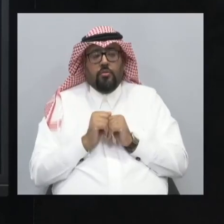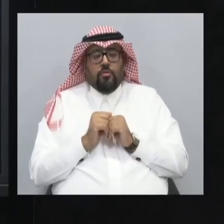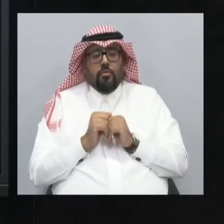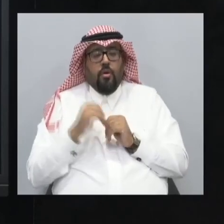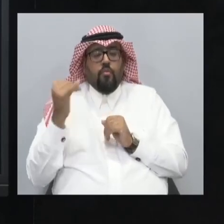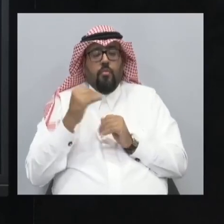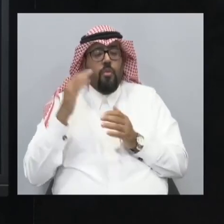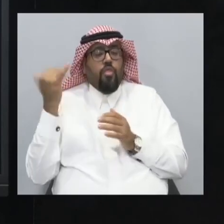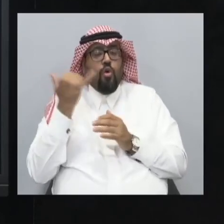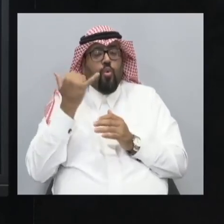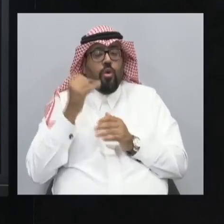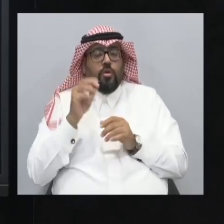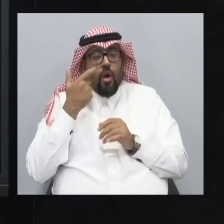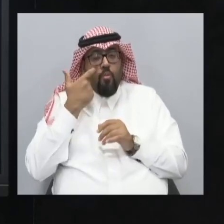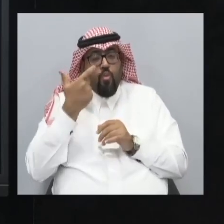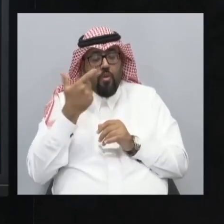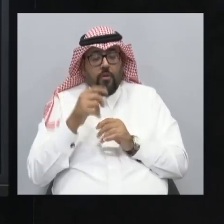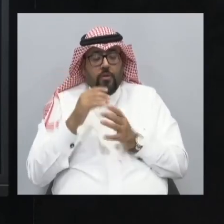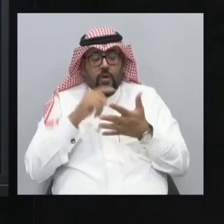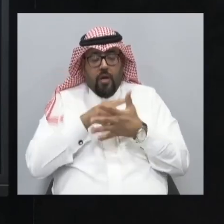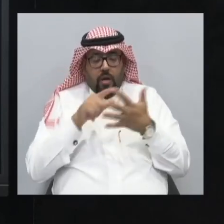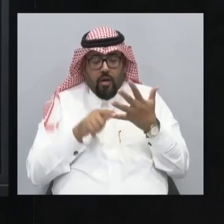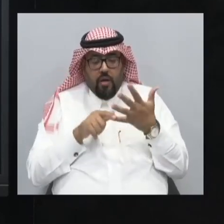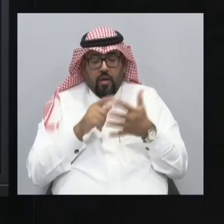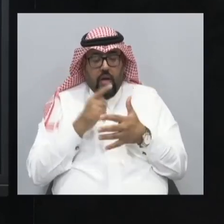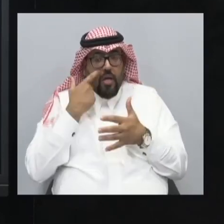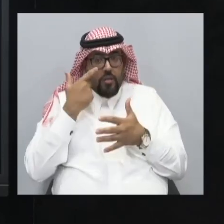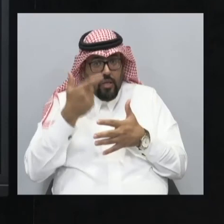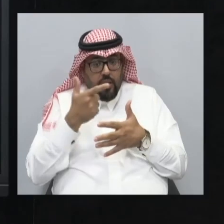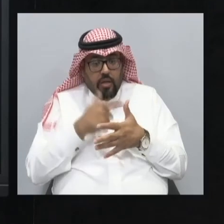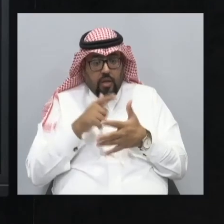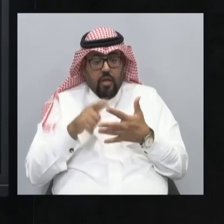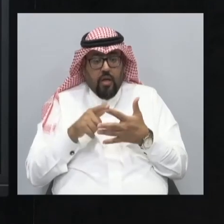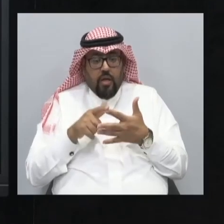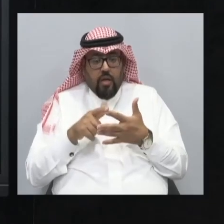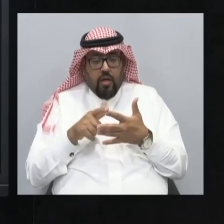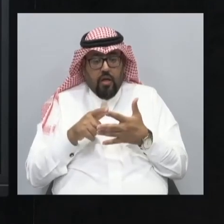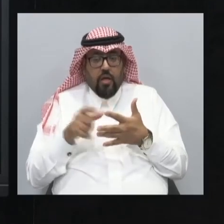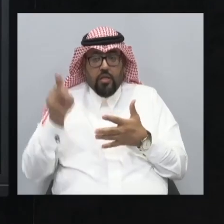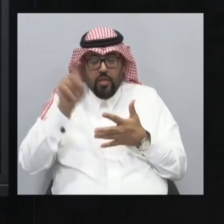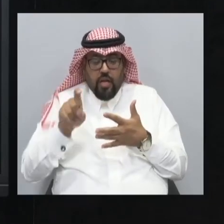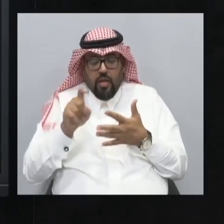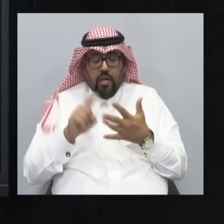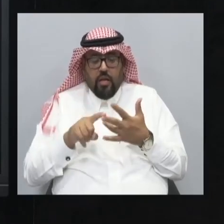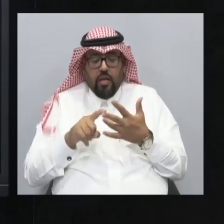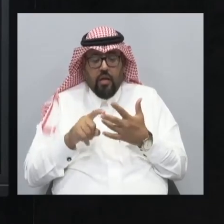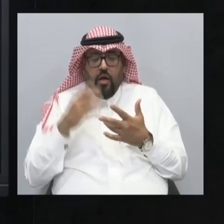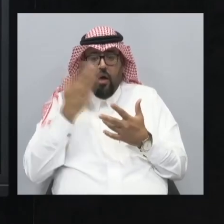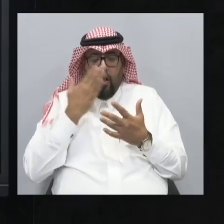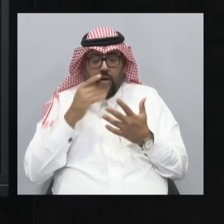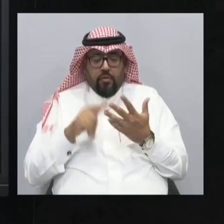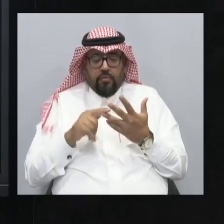وحتى تفهم هذه الطريقة التي هي فيها 5 خطوات، التي هي أستطلع، ثم أسأل، ثم